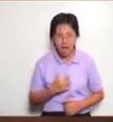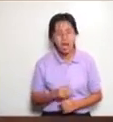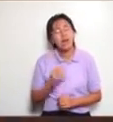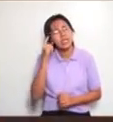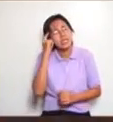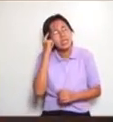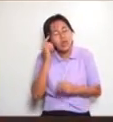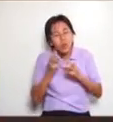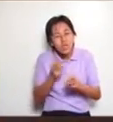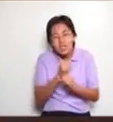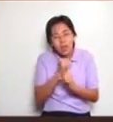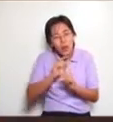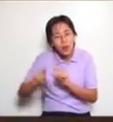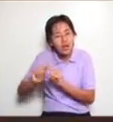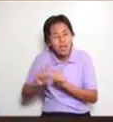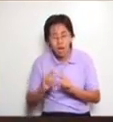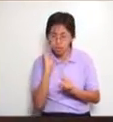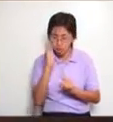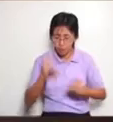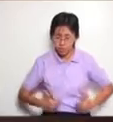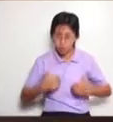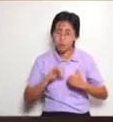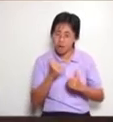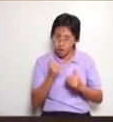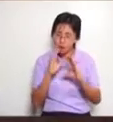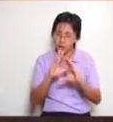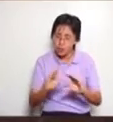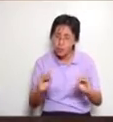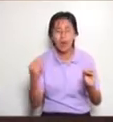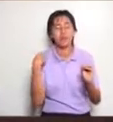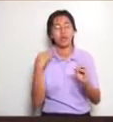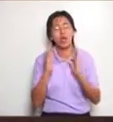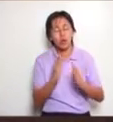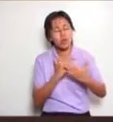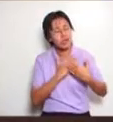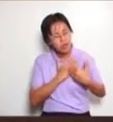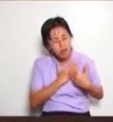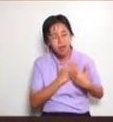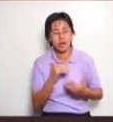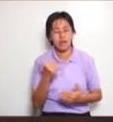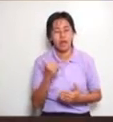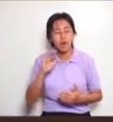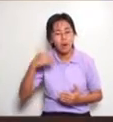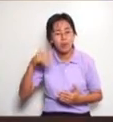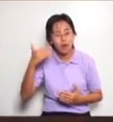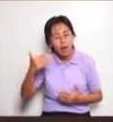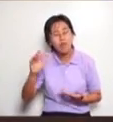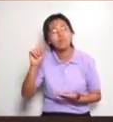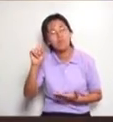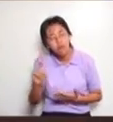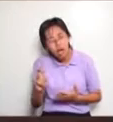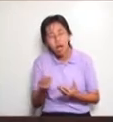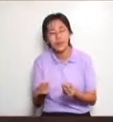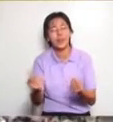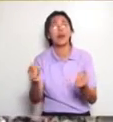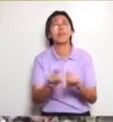ุกการคงแต่ง เขาจะม